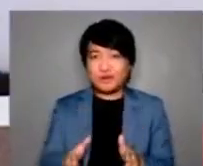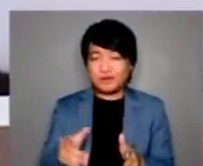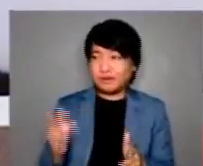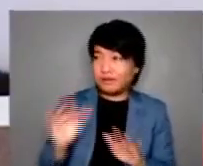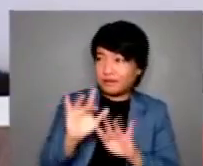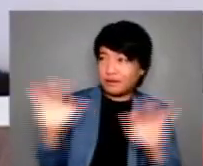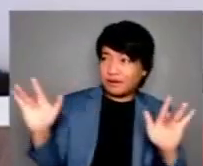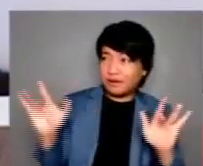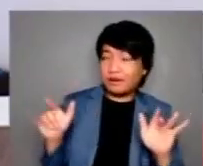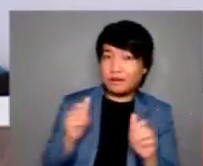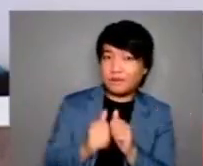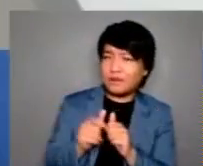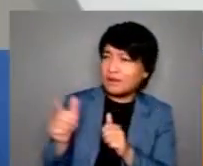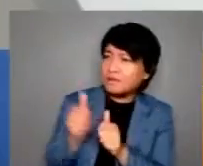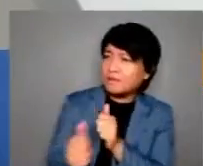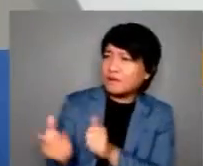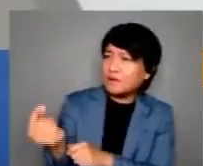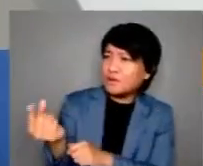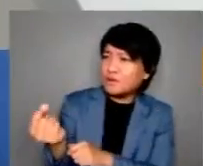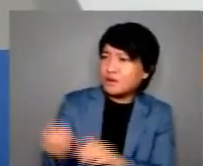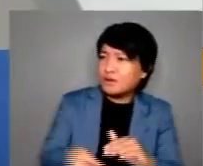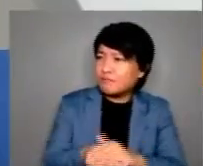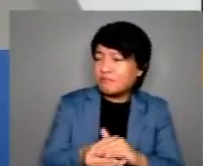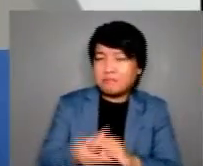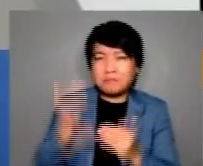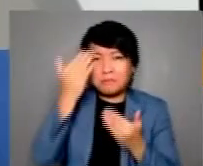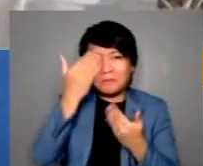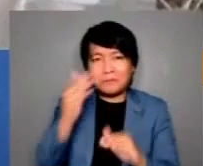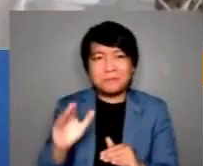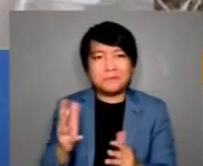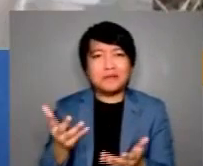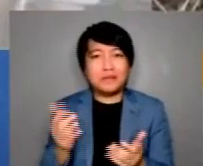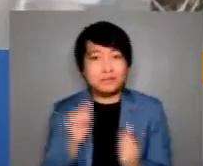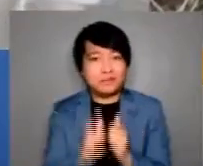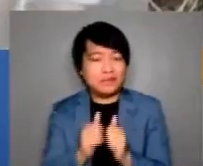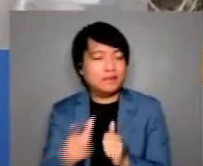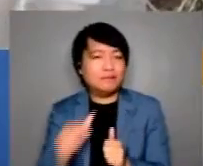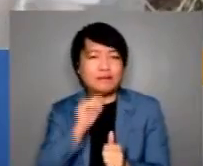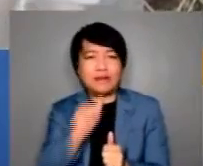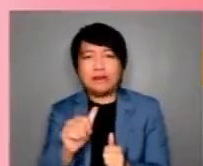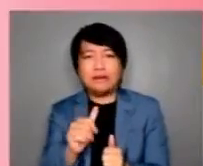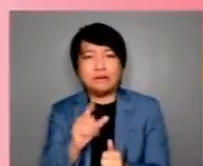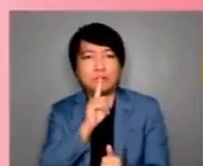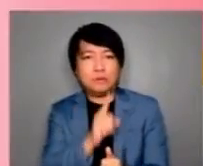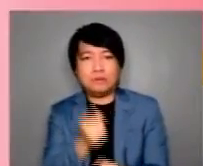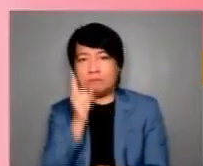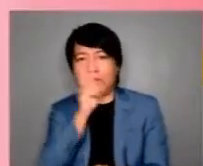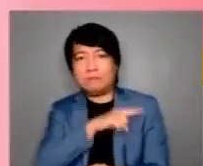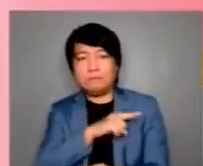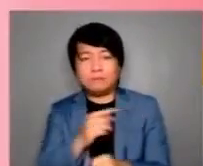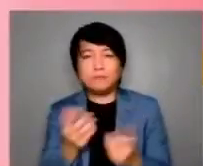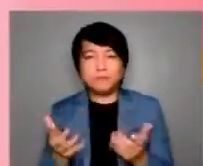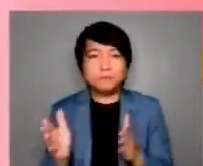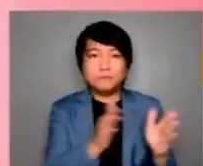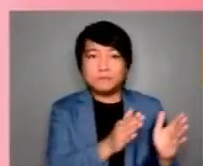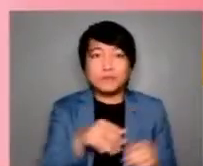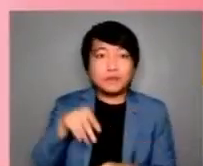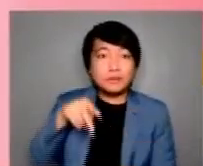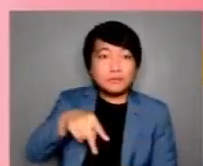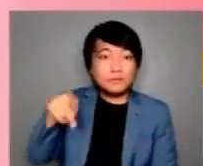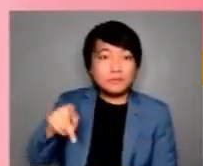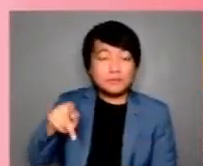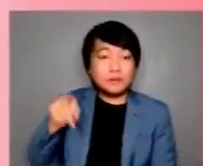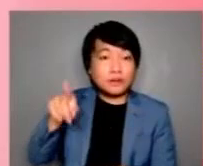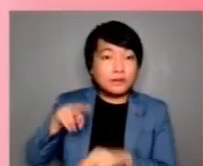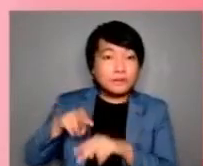naintindihan kung anong ginagawa sa mismong presinto so hindi po yan watchers training sa mangalang pagasinan o po napaulat ng na may nagpa-raffle naman ng